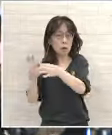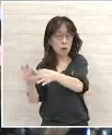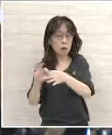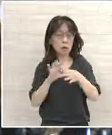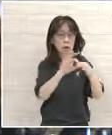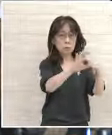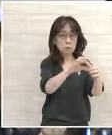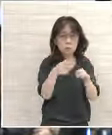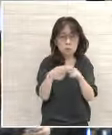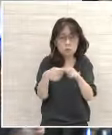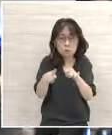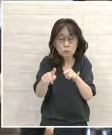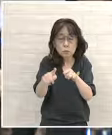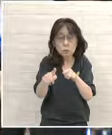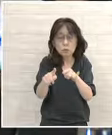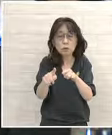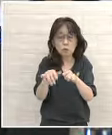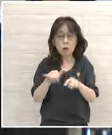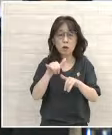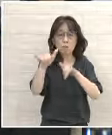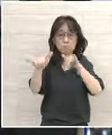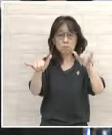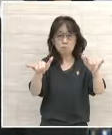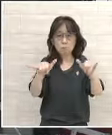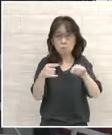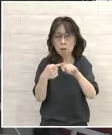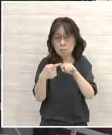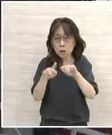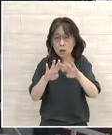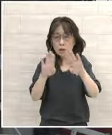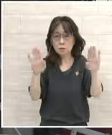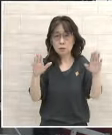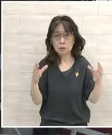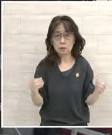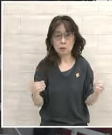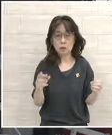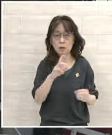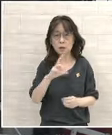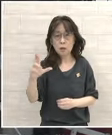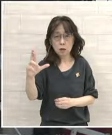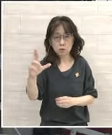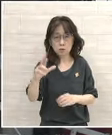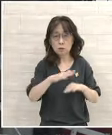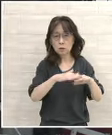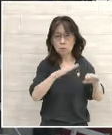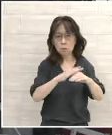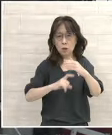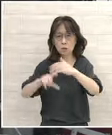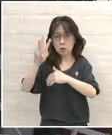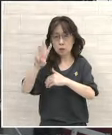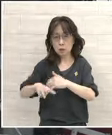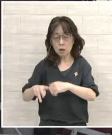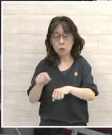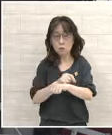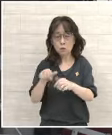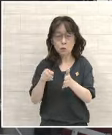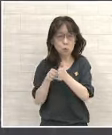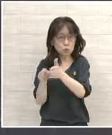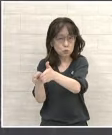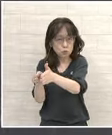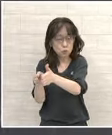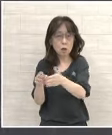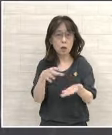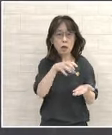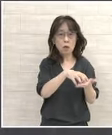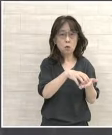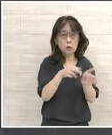では運行が再開されました。 JR も札幌、旭川を結ぶ特急や函館線